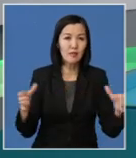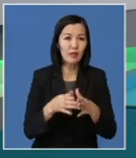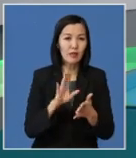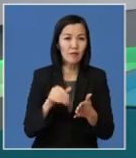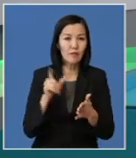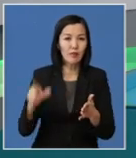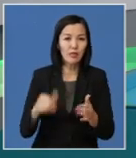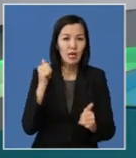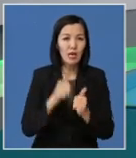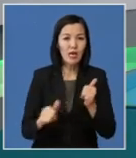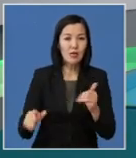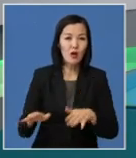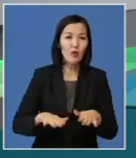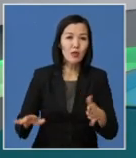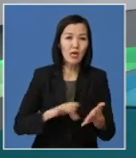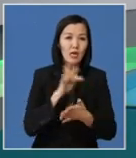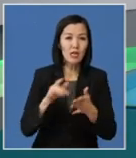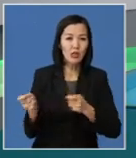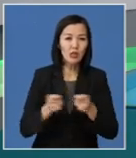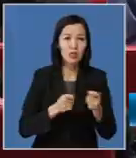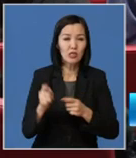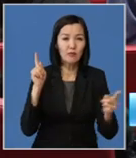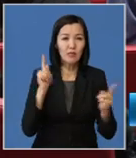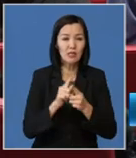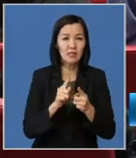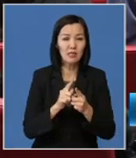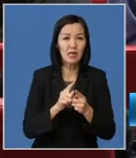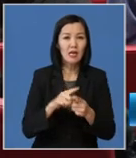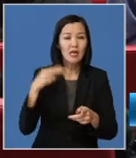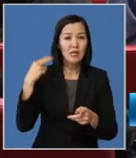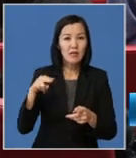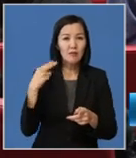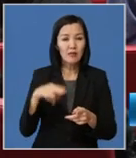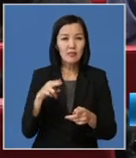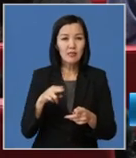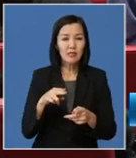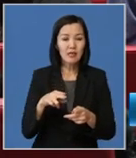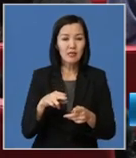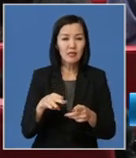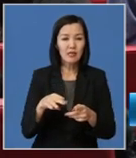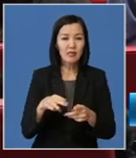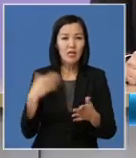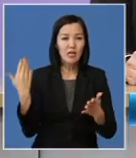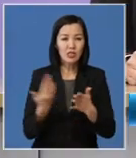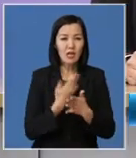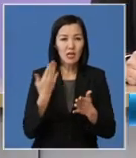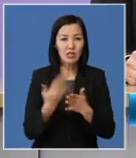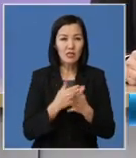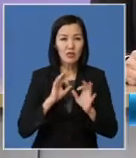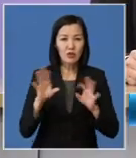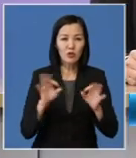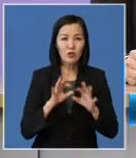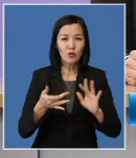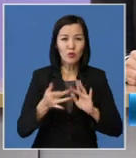басшысы әр аудан қала жетекшілерін қабылдады. Елбас тапсырмасына тоқталып, қызметке қабылдаудағы жаңашылдықтарды түсіндірді. Онлайн құжат